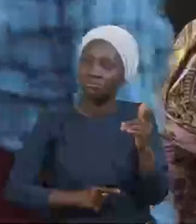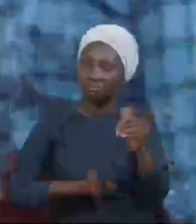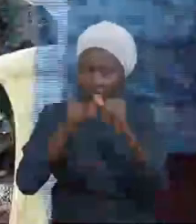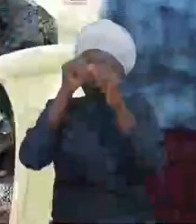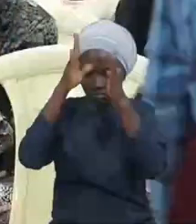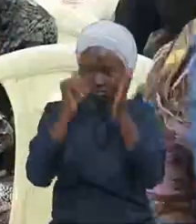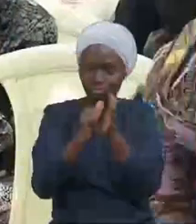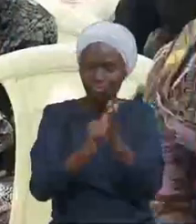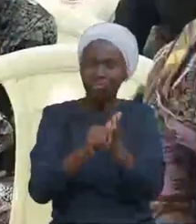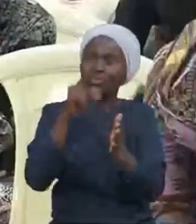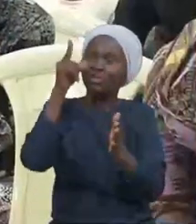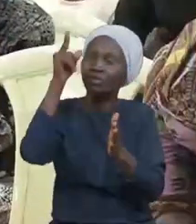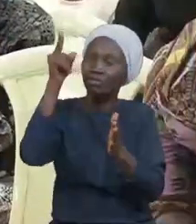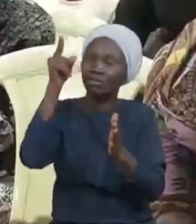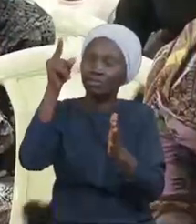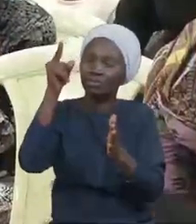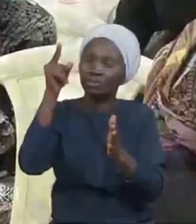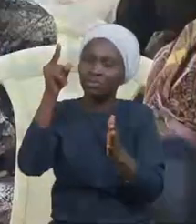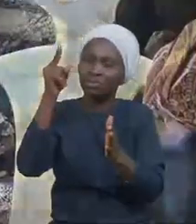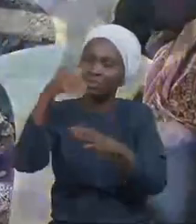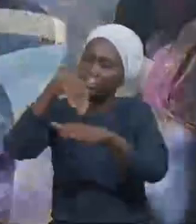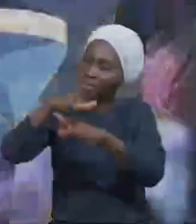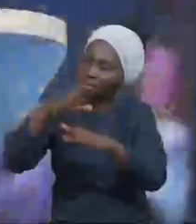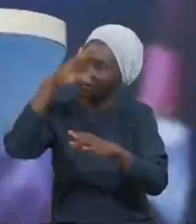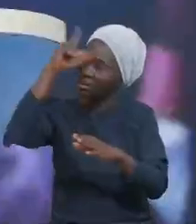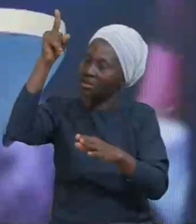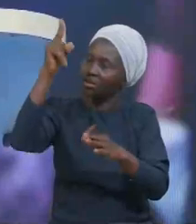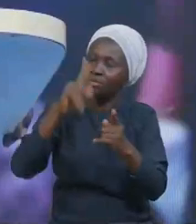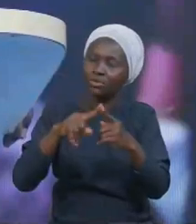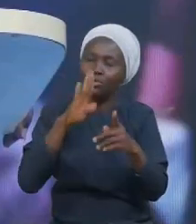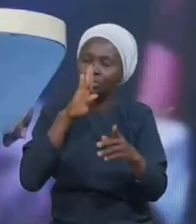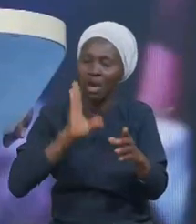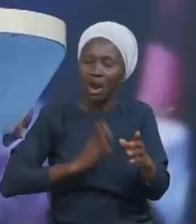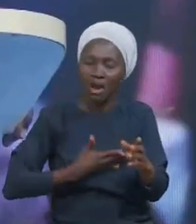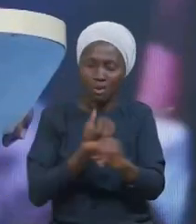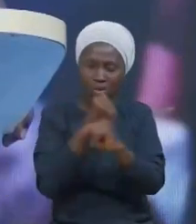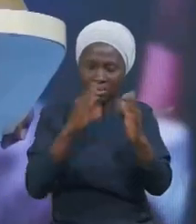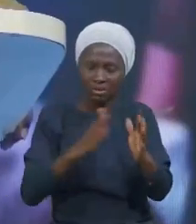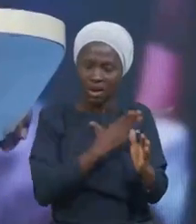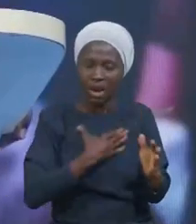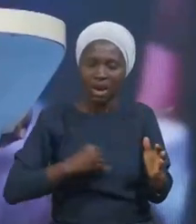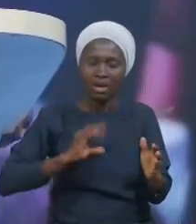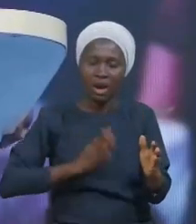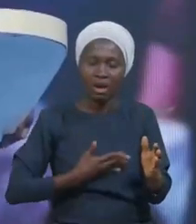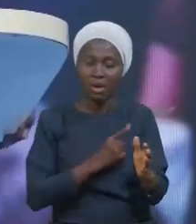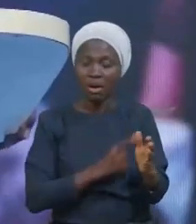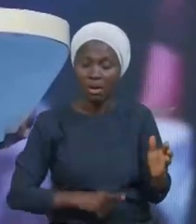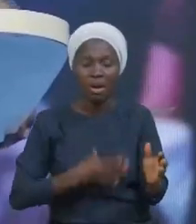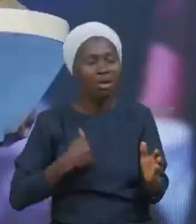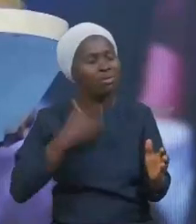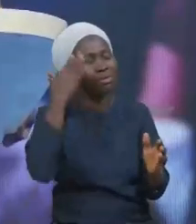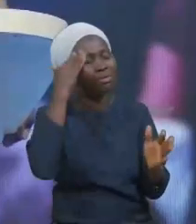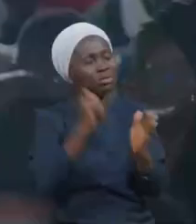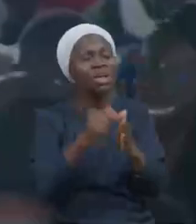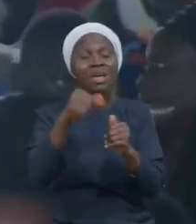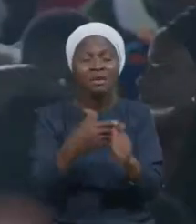l'as envoyé pour être notre sauveur et notre Seigneur. Et nous savons que tout ce qu'il a fait au